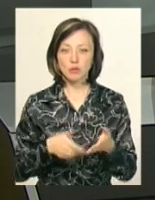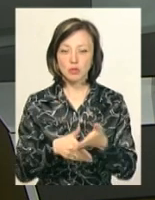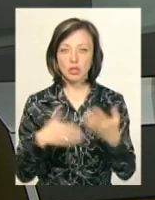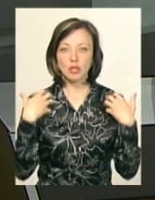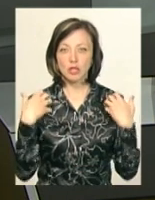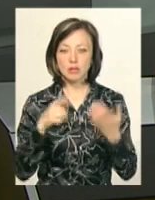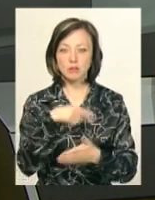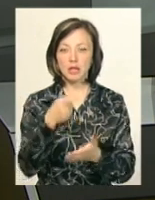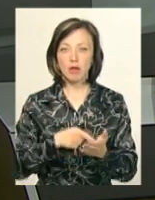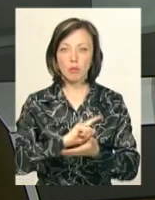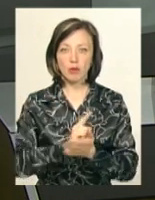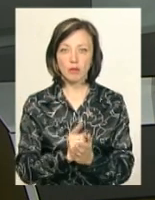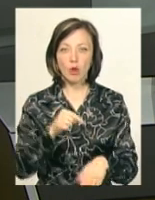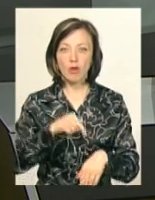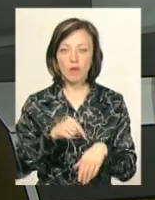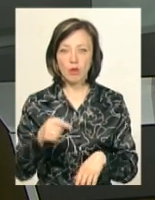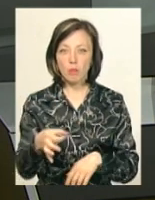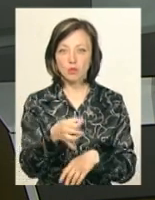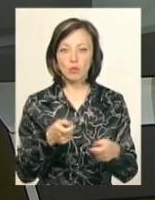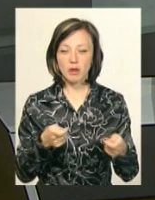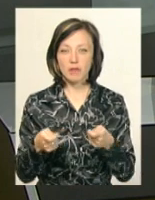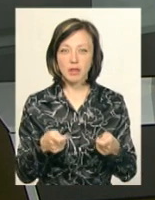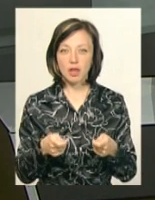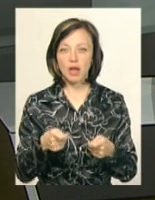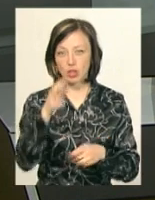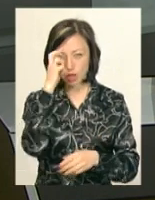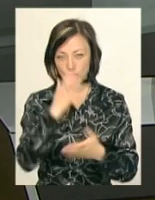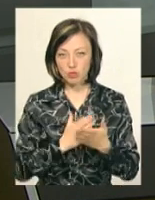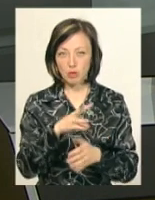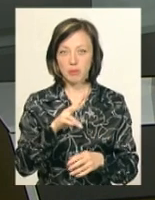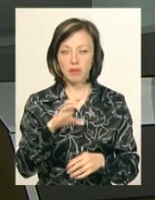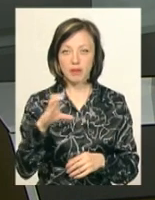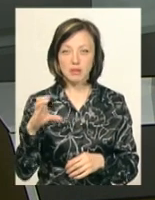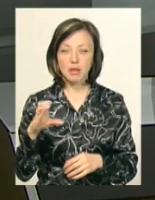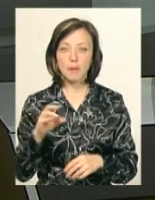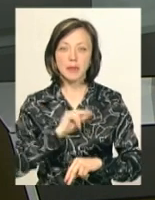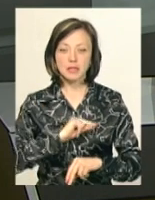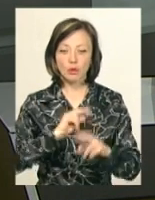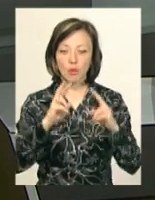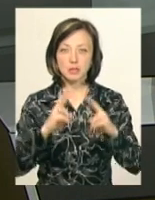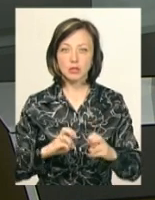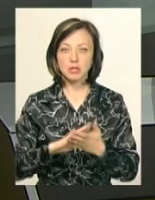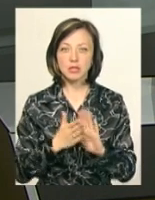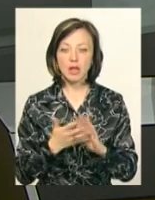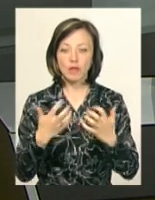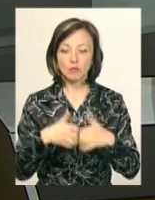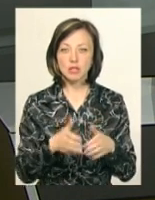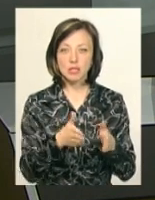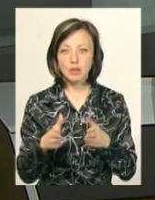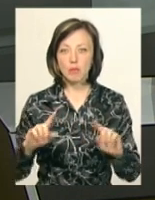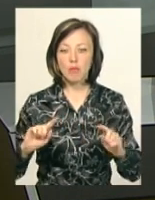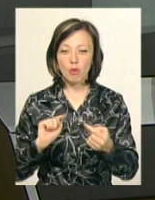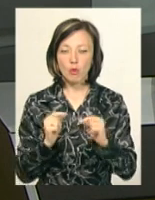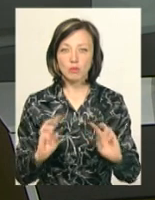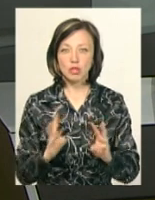питань оперативного реагування обласного управління Держслужби з надзвичайних ситуацій Андрій Кобилюк, працівник обстежують стан автоматичної системи